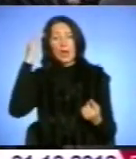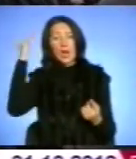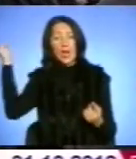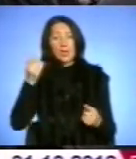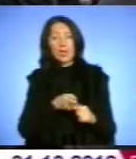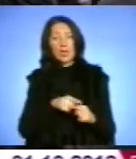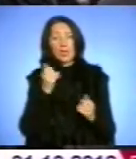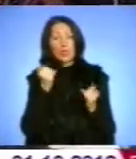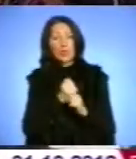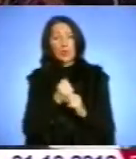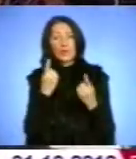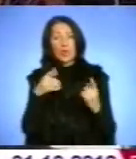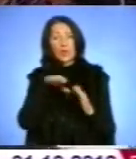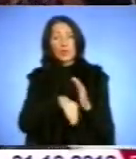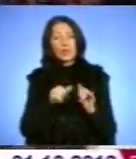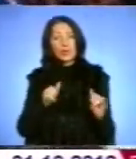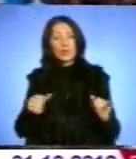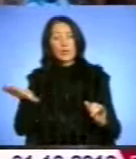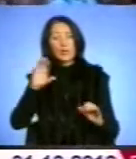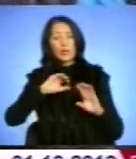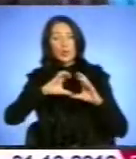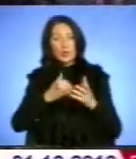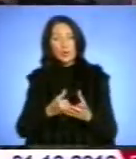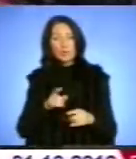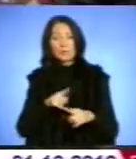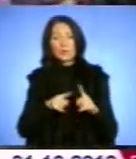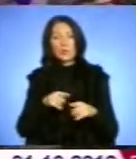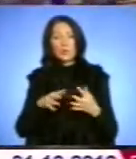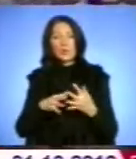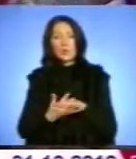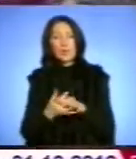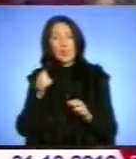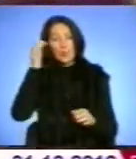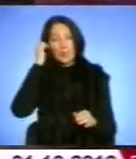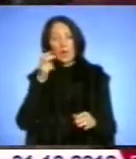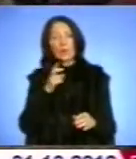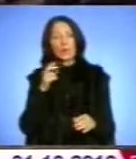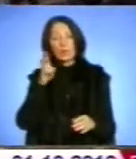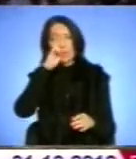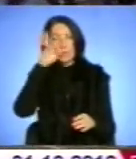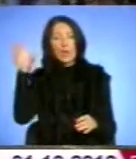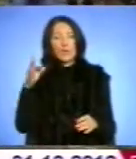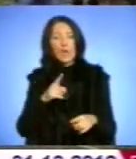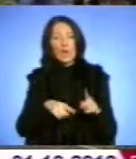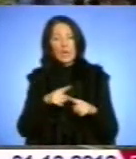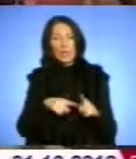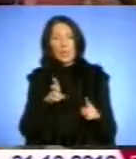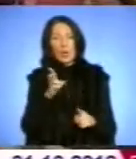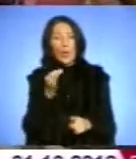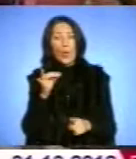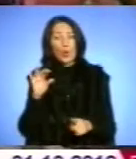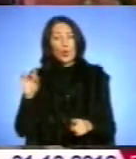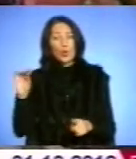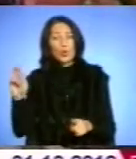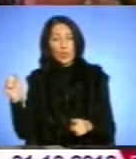мистецький розвиток цілого світу. У рідному селі пам'ятають славний рід Бойчуків. Нам вдалося поспілкуватися із родичкою Михайла Бойчука.